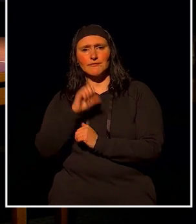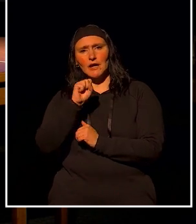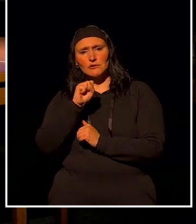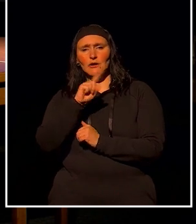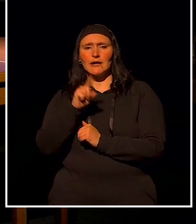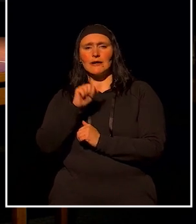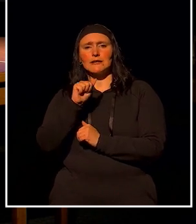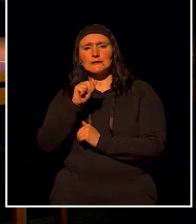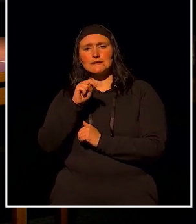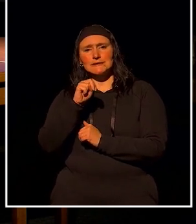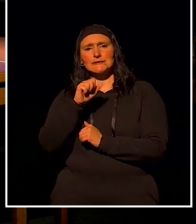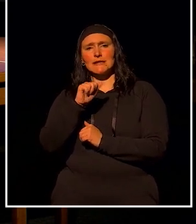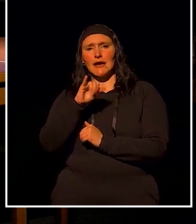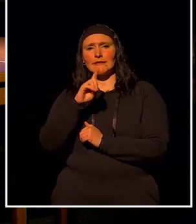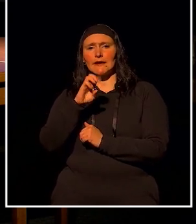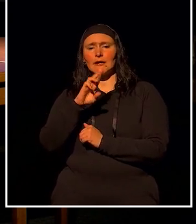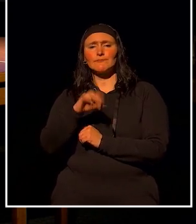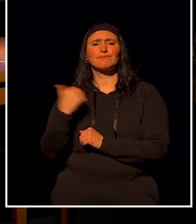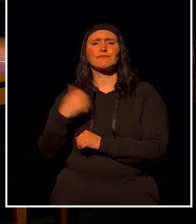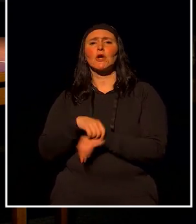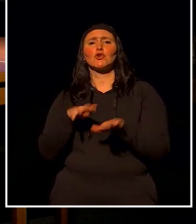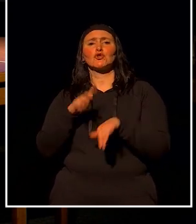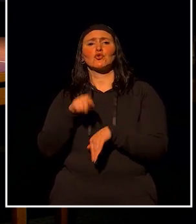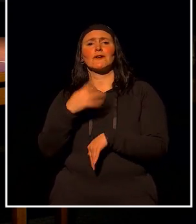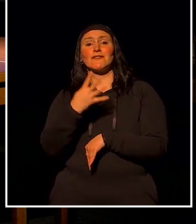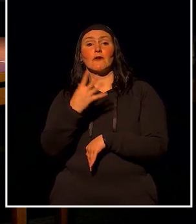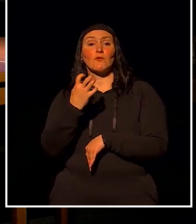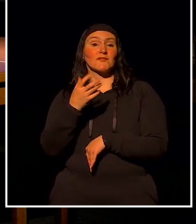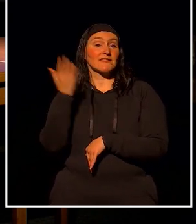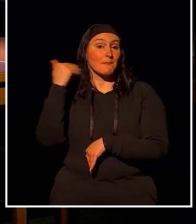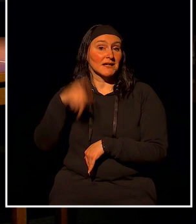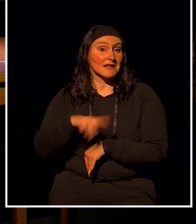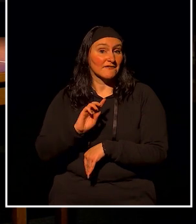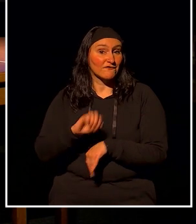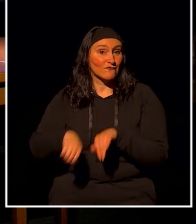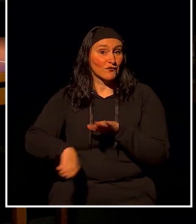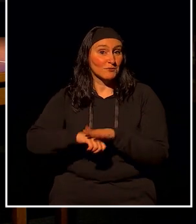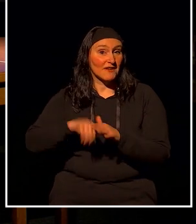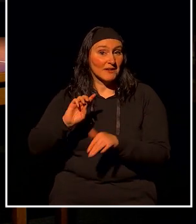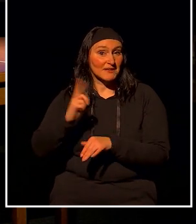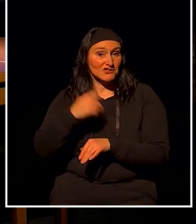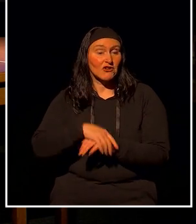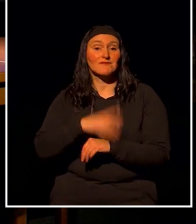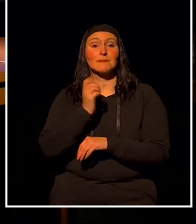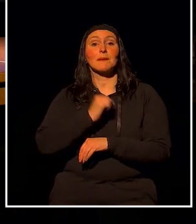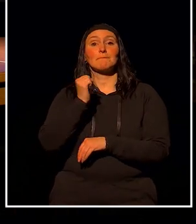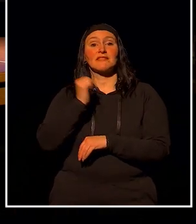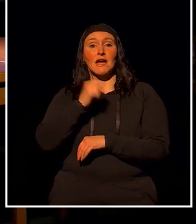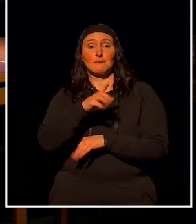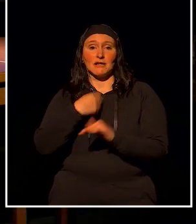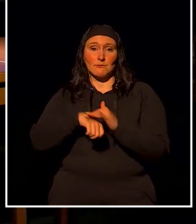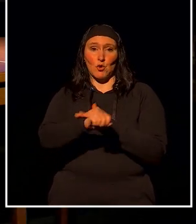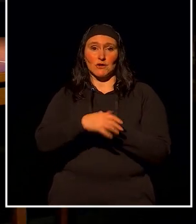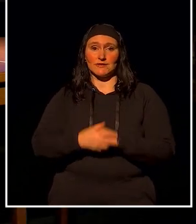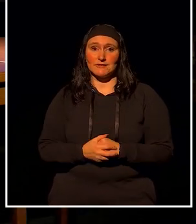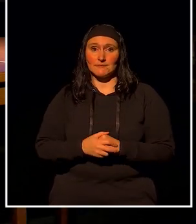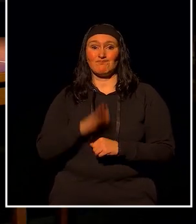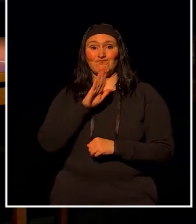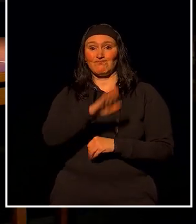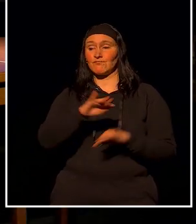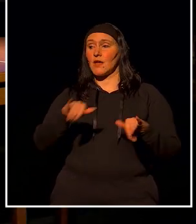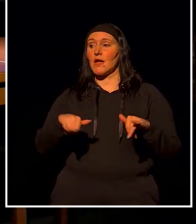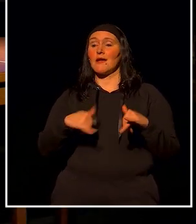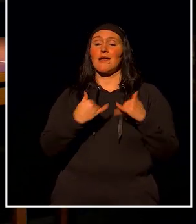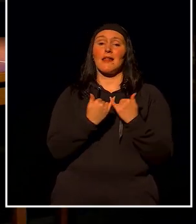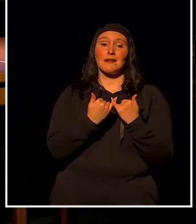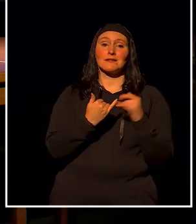ist 1954, also im Jahr der Fußball-Weltmeisterschaft, geboren, in Mannheim geboren, als Kind von Eltern,